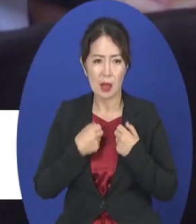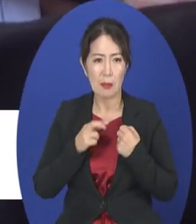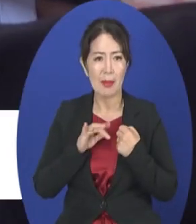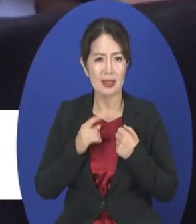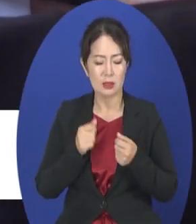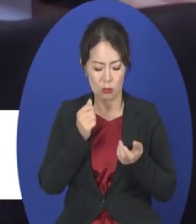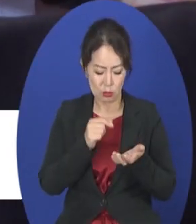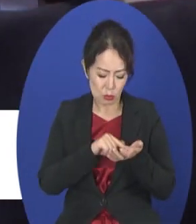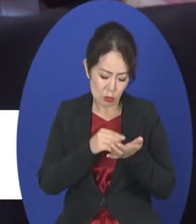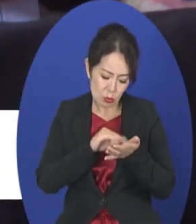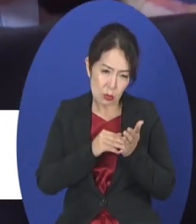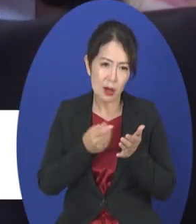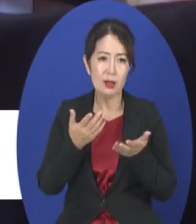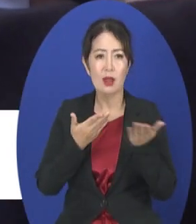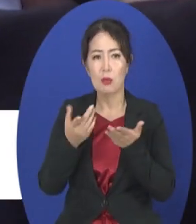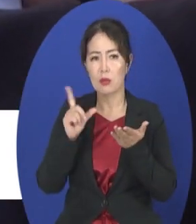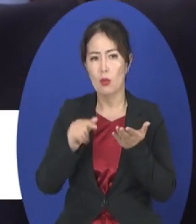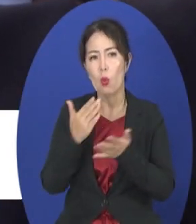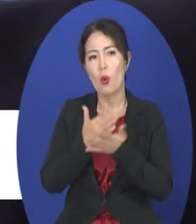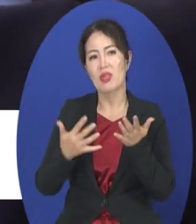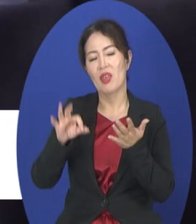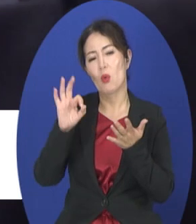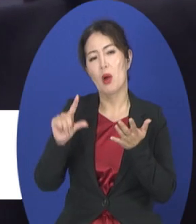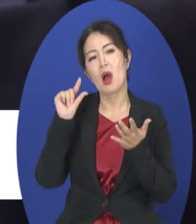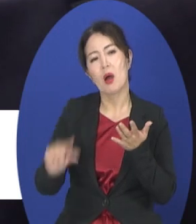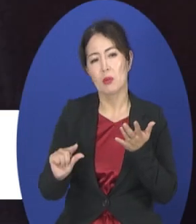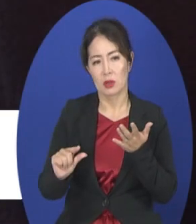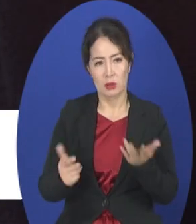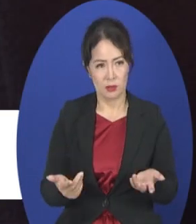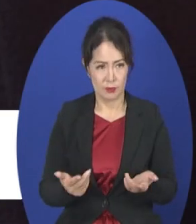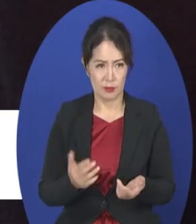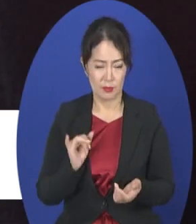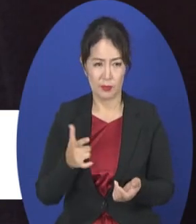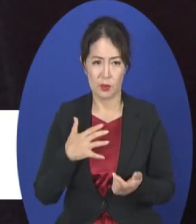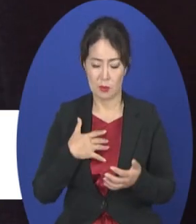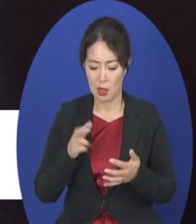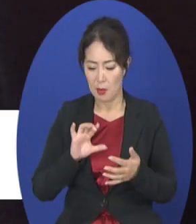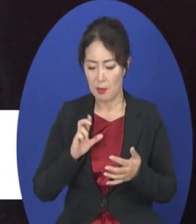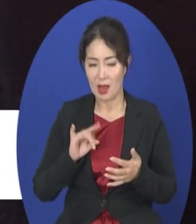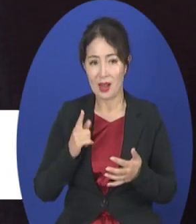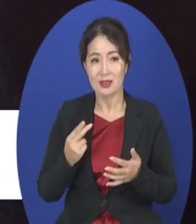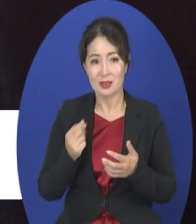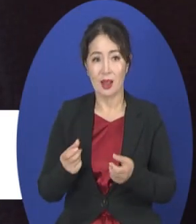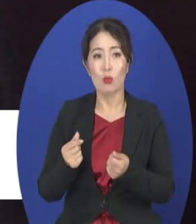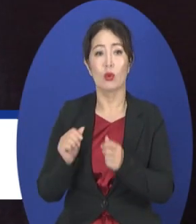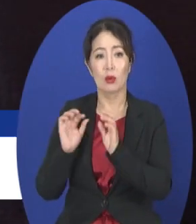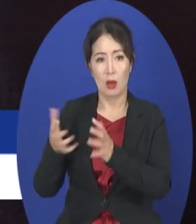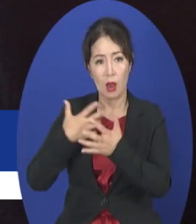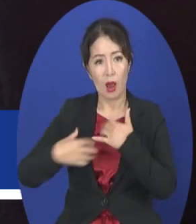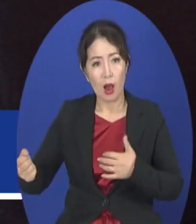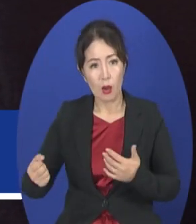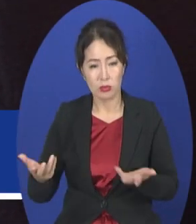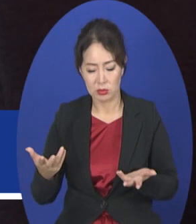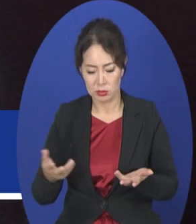хөрөнгийг үнэлэхдээ зах зээлийн ханшаас тал хуваар нь тооцдог байна. Одоо тэгээ миний барьцааны хөрөнгө маань хурааж авна гэж